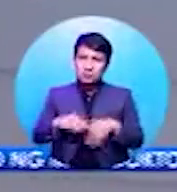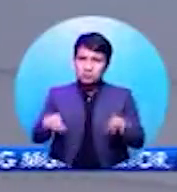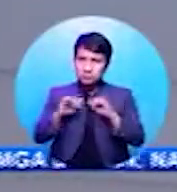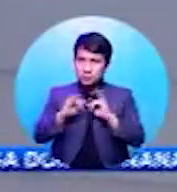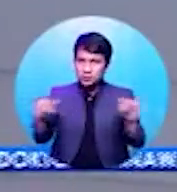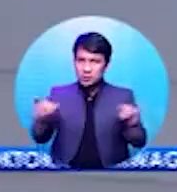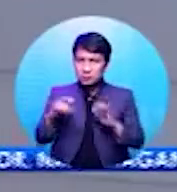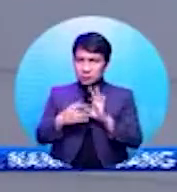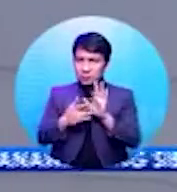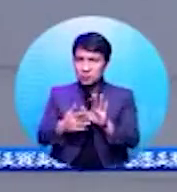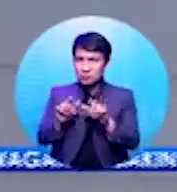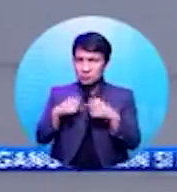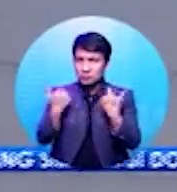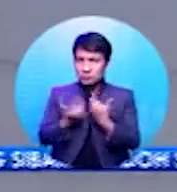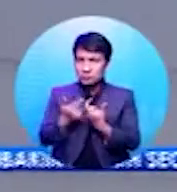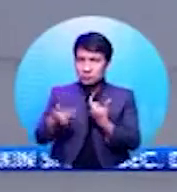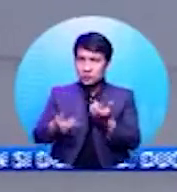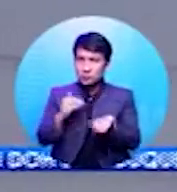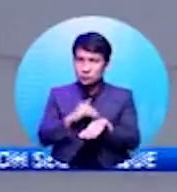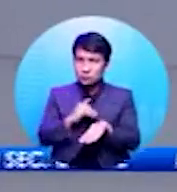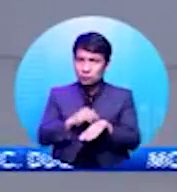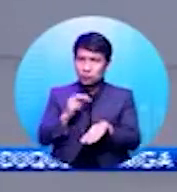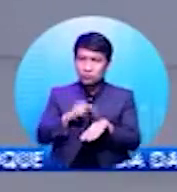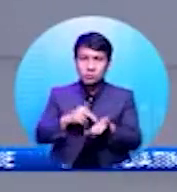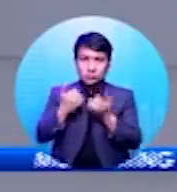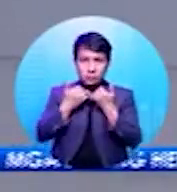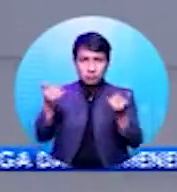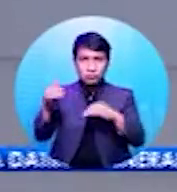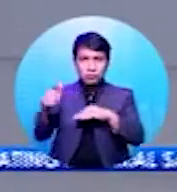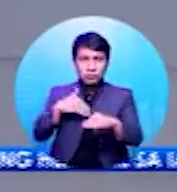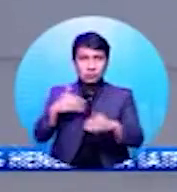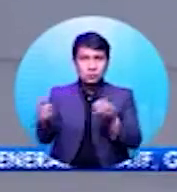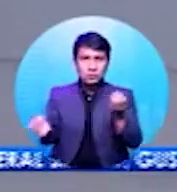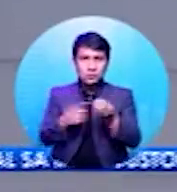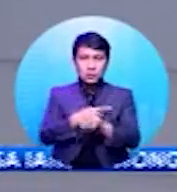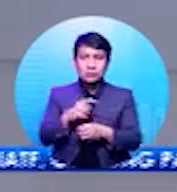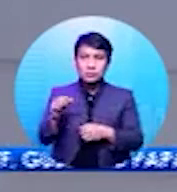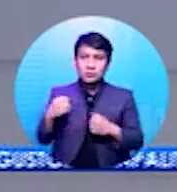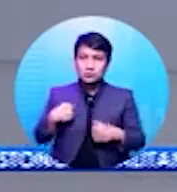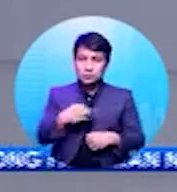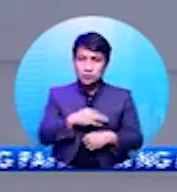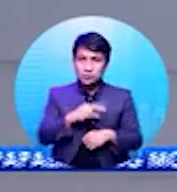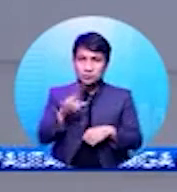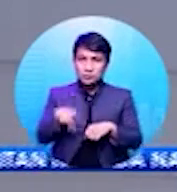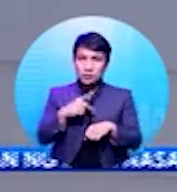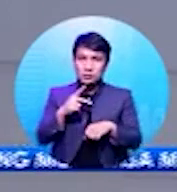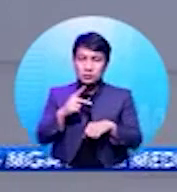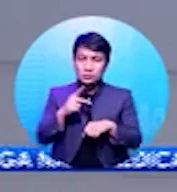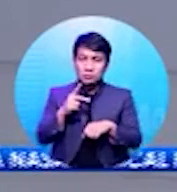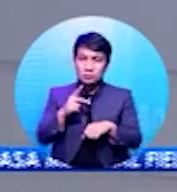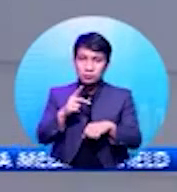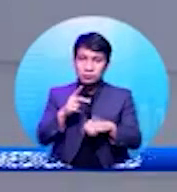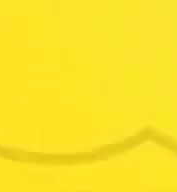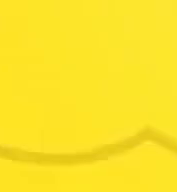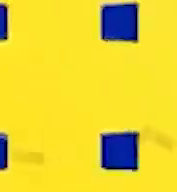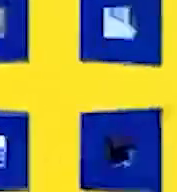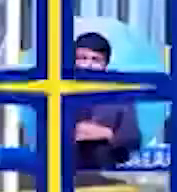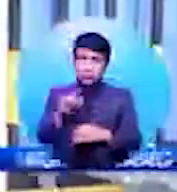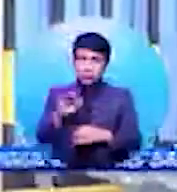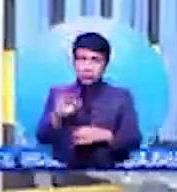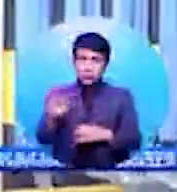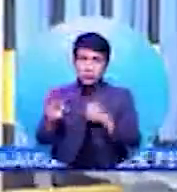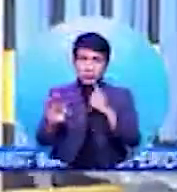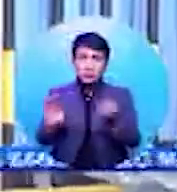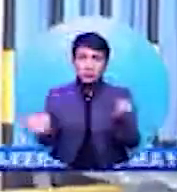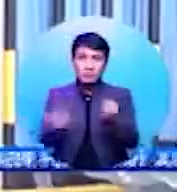Kasabay nito, isa pang grupo ng mga doktor at nurse ang nanawagan alisin sa puwesto ang ilang opisyal sa Interagency Task Force kasama sa